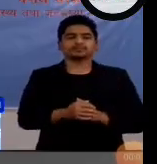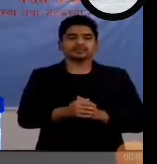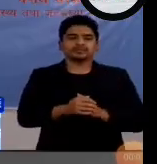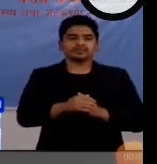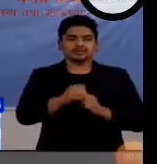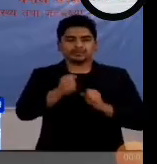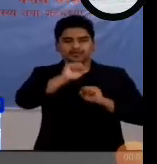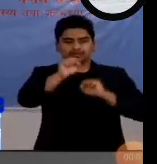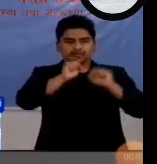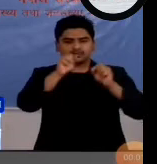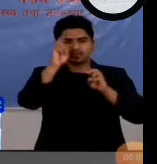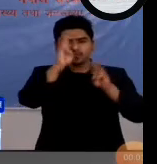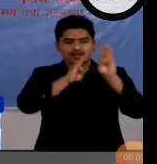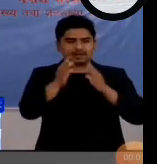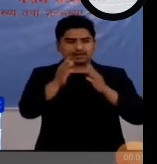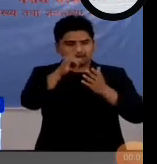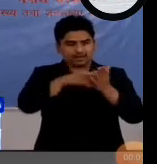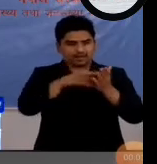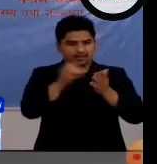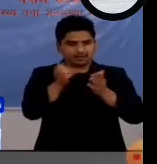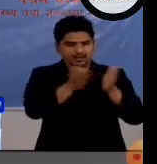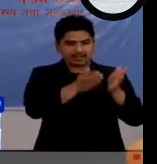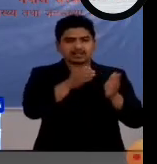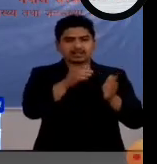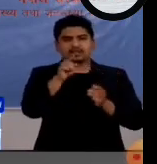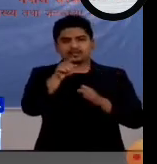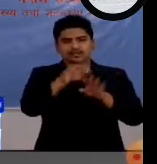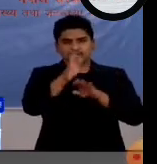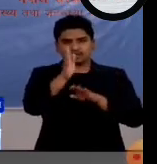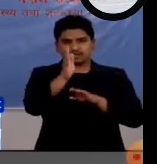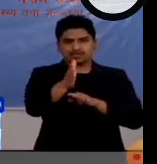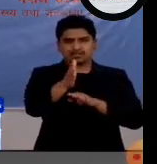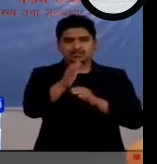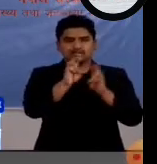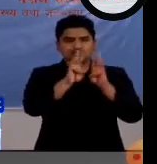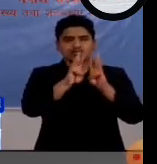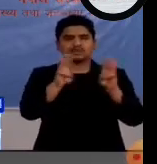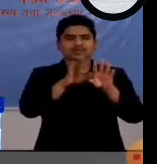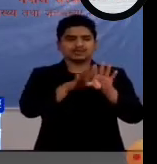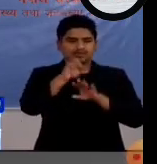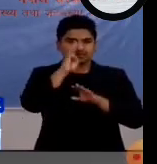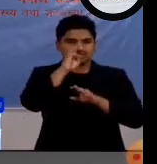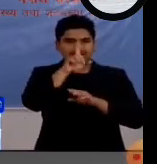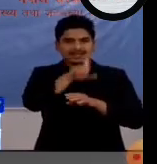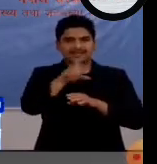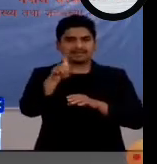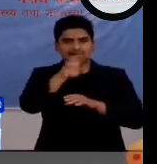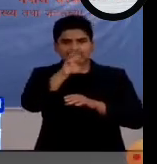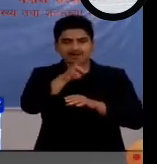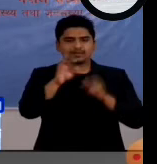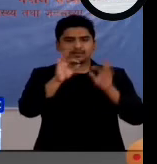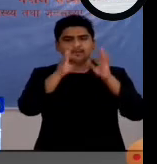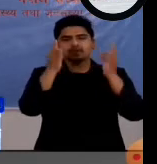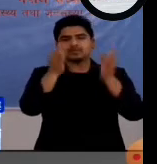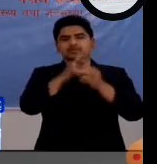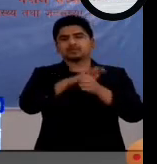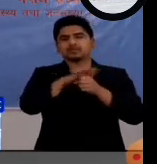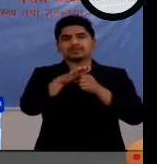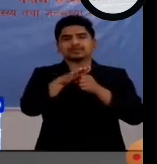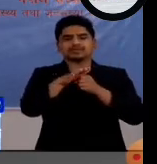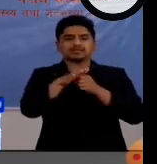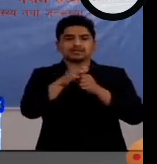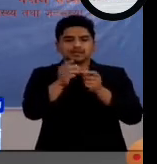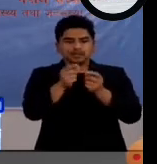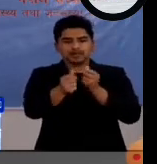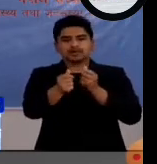यो स्वमूल्याङ्कन फारम बाहेक यहाँहरूले यो वेब पेजहरुमा नेपालको र विश्वको